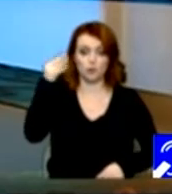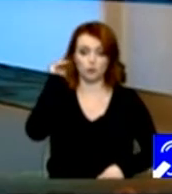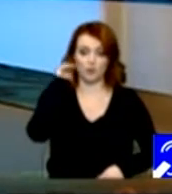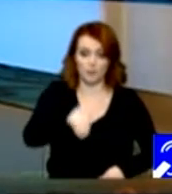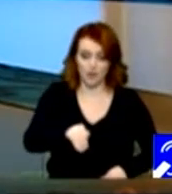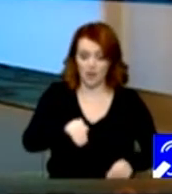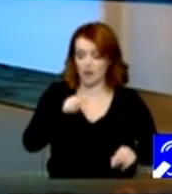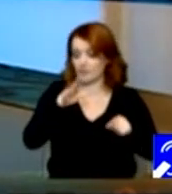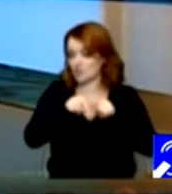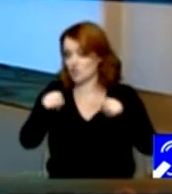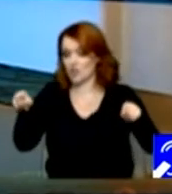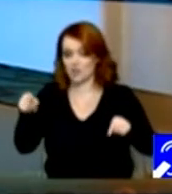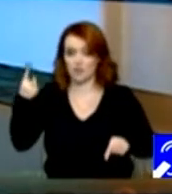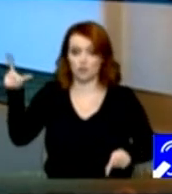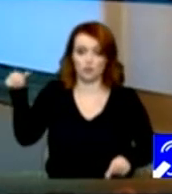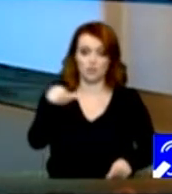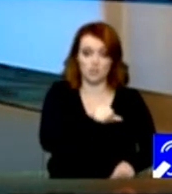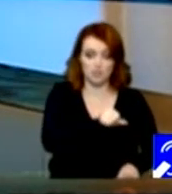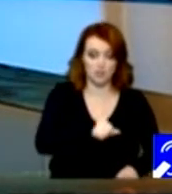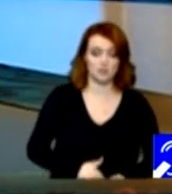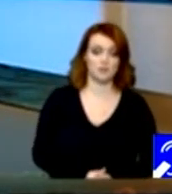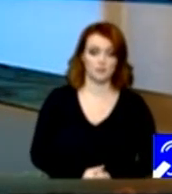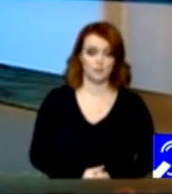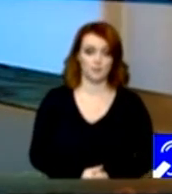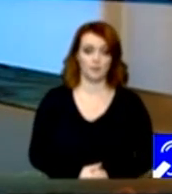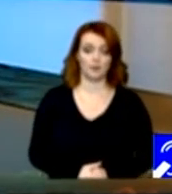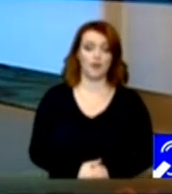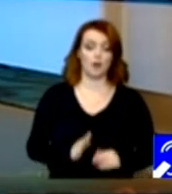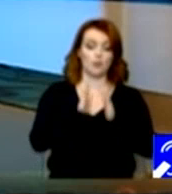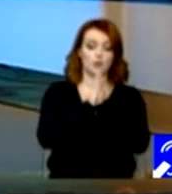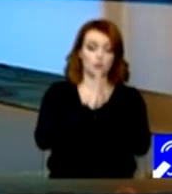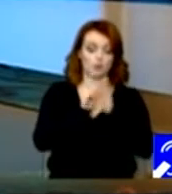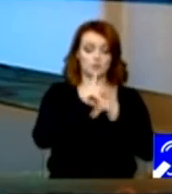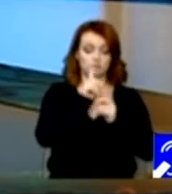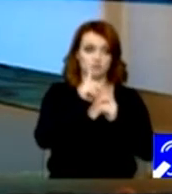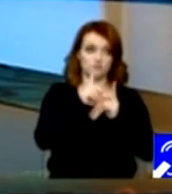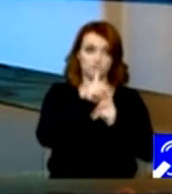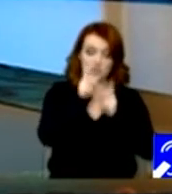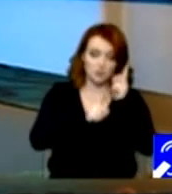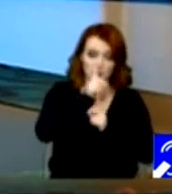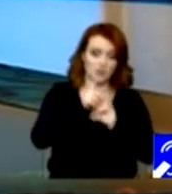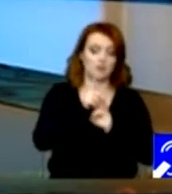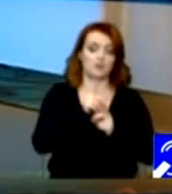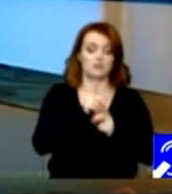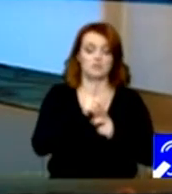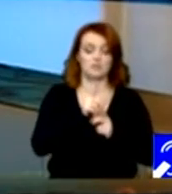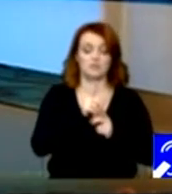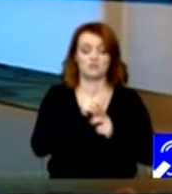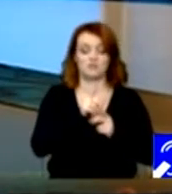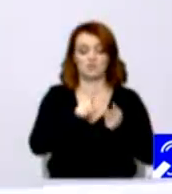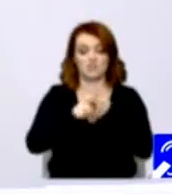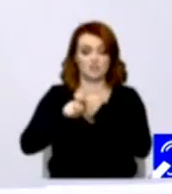oficialul om ajutorul autorităților să examineze cu atenție relaxare aici sau ridicarea restricțiilor